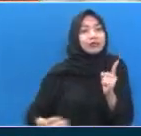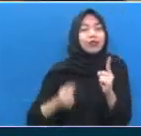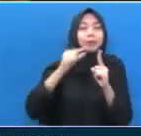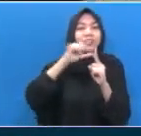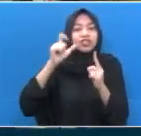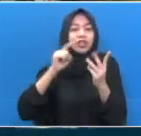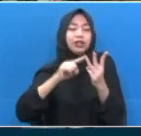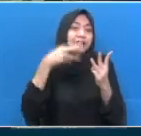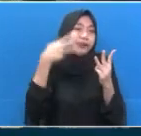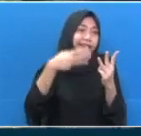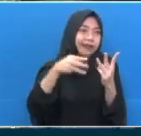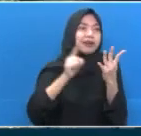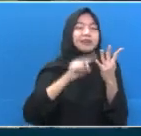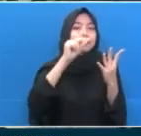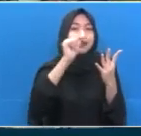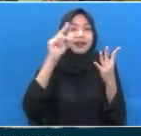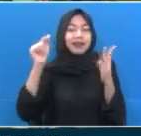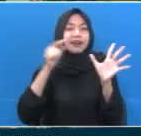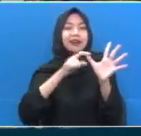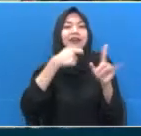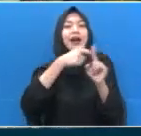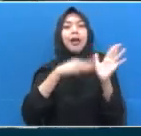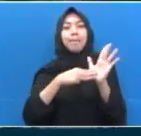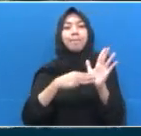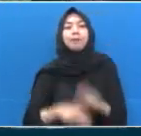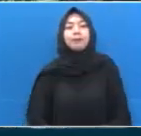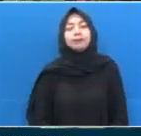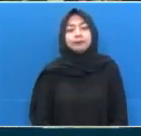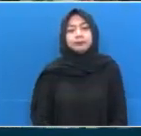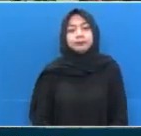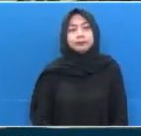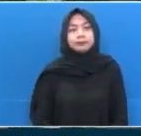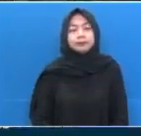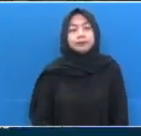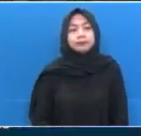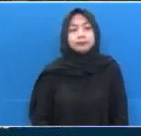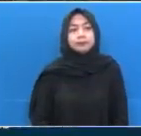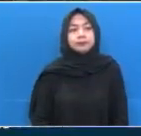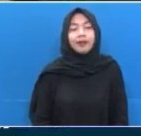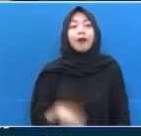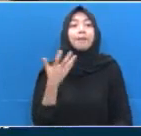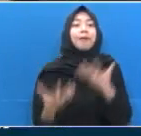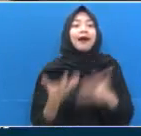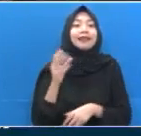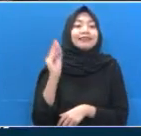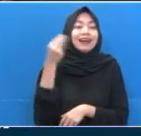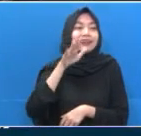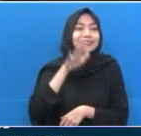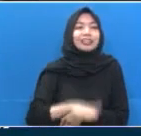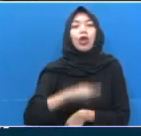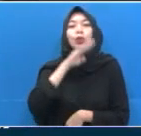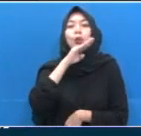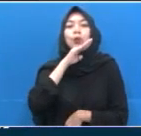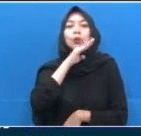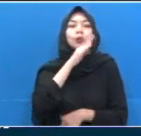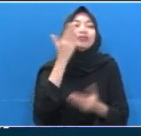alienza Ricky Rizal dan kuat Ma'ruf sementara Pengadilan Negeri Jakarta Selatan masih menunggu pelimpahan berkas secara